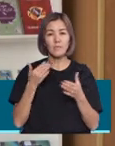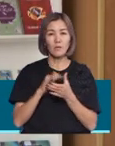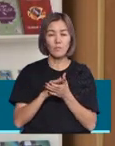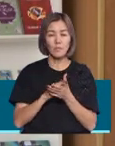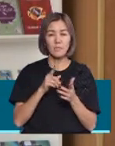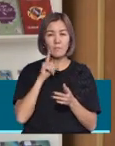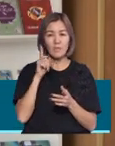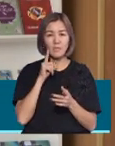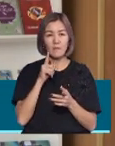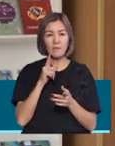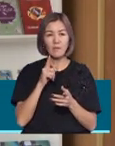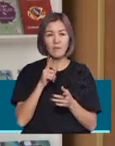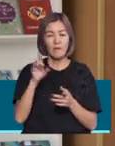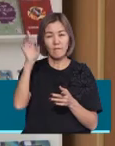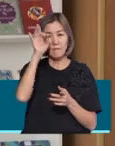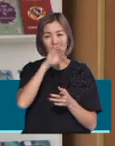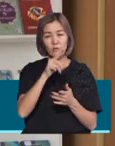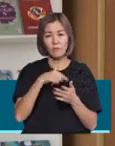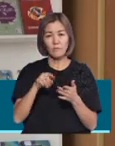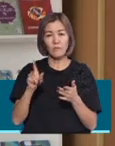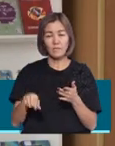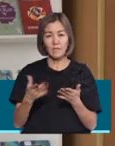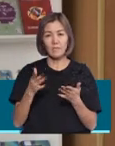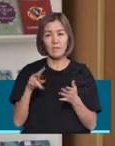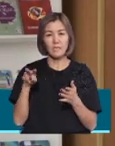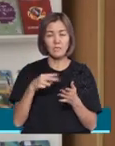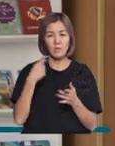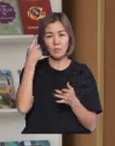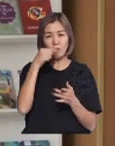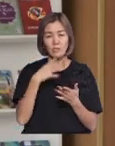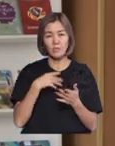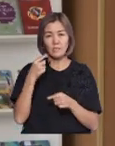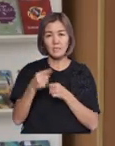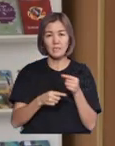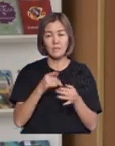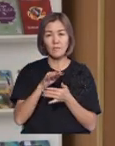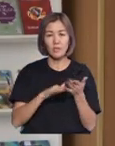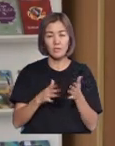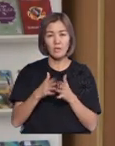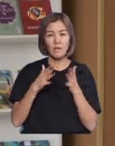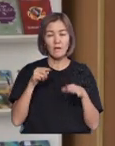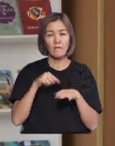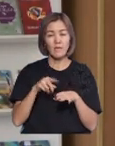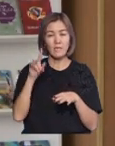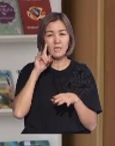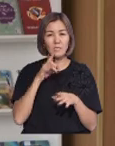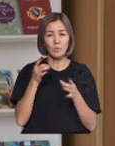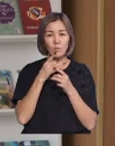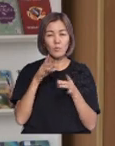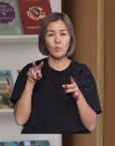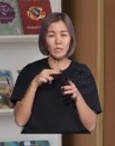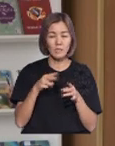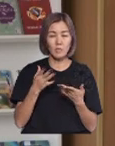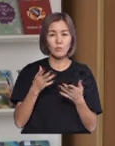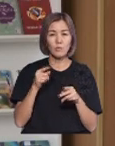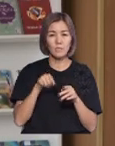молодое поколение с феноменом этого выдающегося писателя, чья литературная личность и наследие продолжают оказывать влияние на казахскую культуру и литературу.